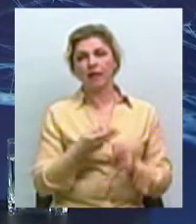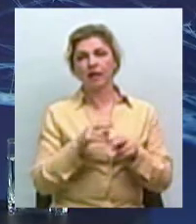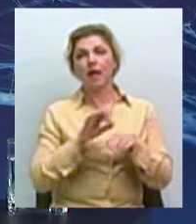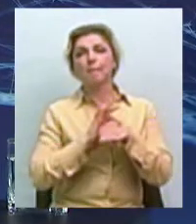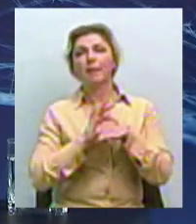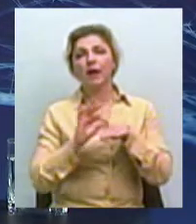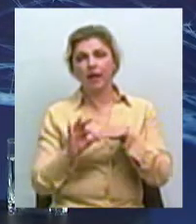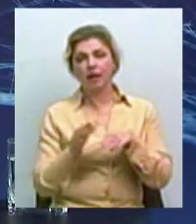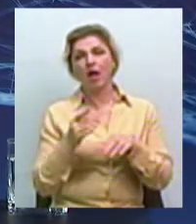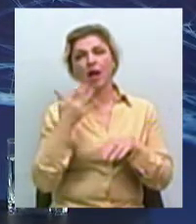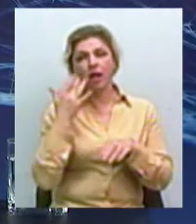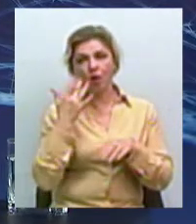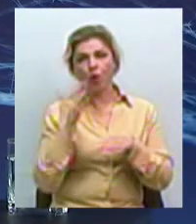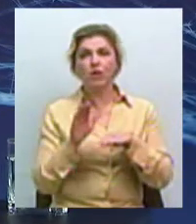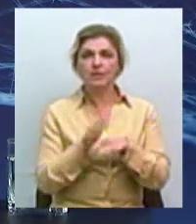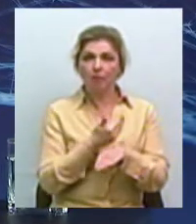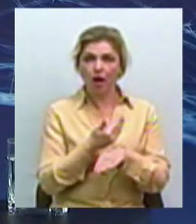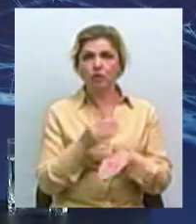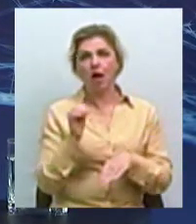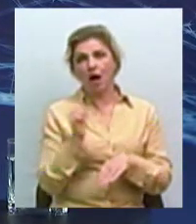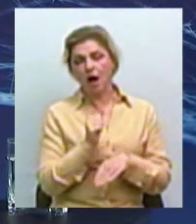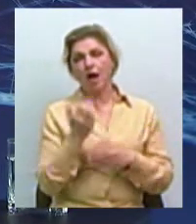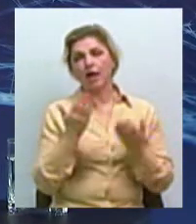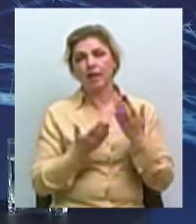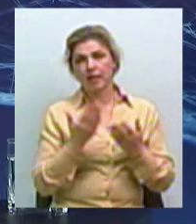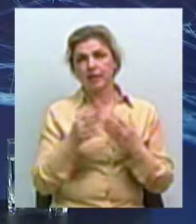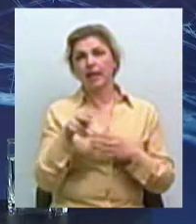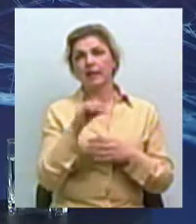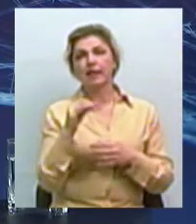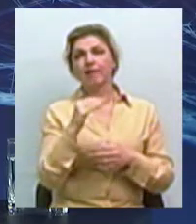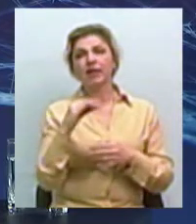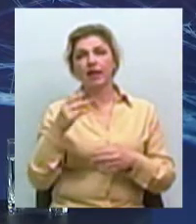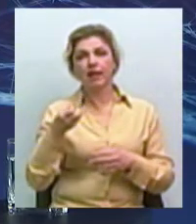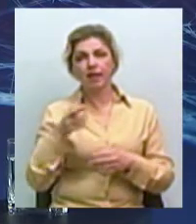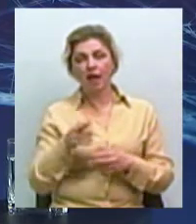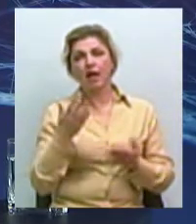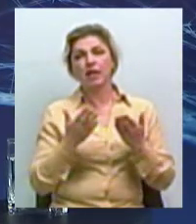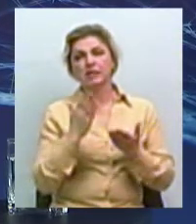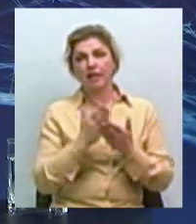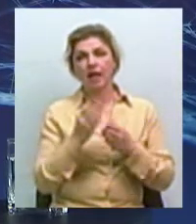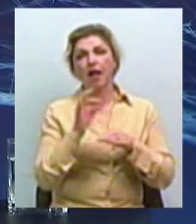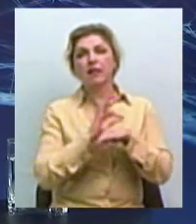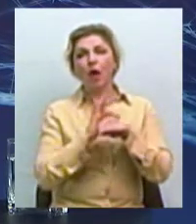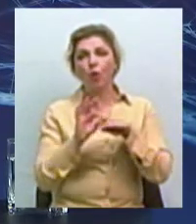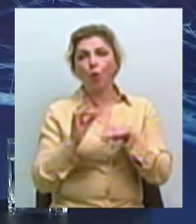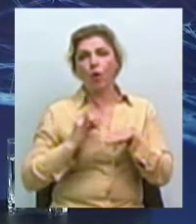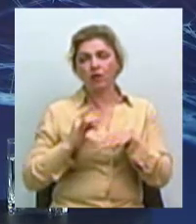ми пробуємо, вони легко знімаються. А при дифтерії, якщо є наліт, він легко не знімається, і